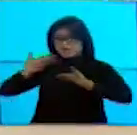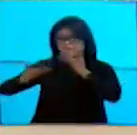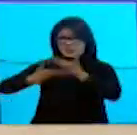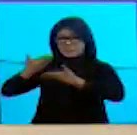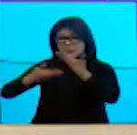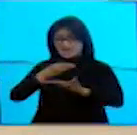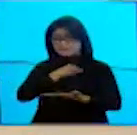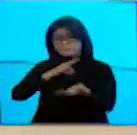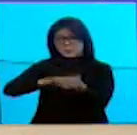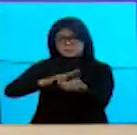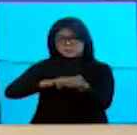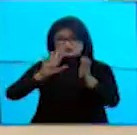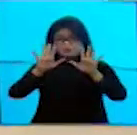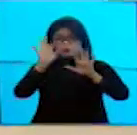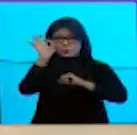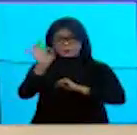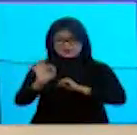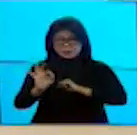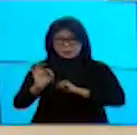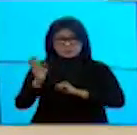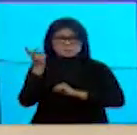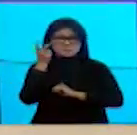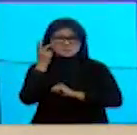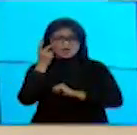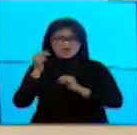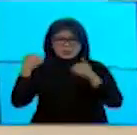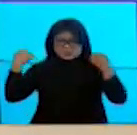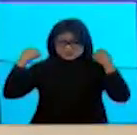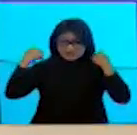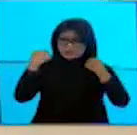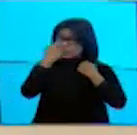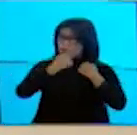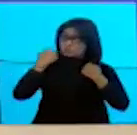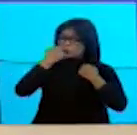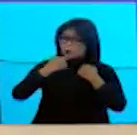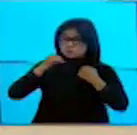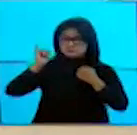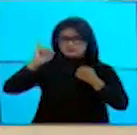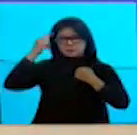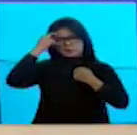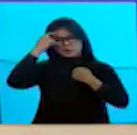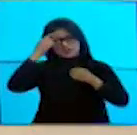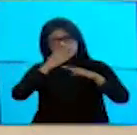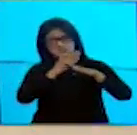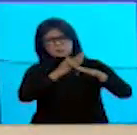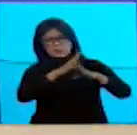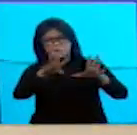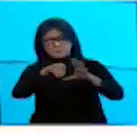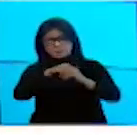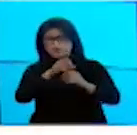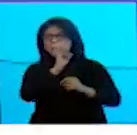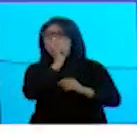Menjaga kesehatan gigi dan juga mulut sama pentingnya juga mencegah penyakit. Di antaranya gigi berlubang, kanker mulut,